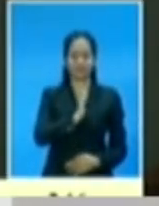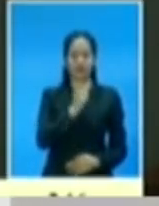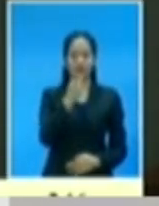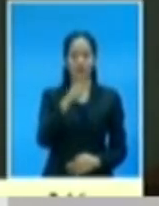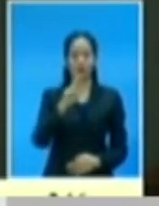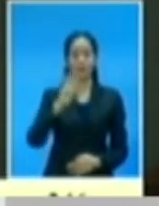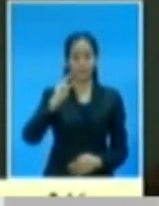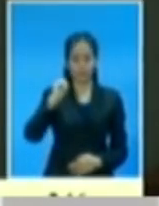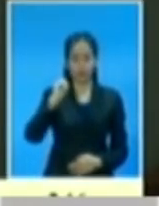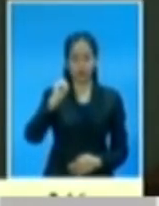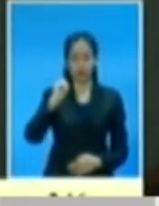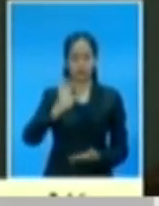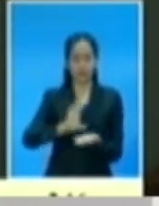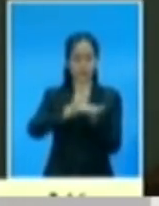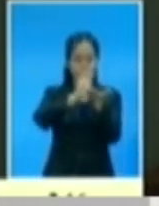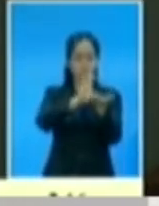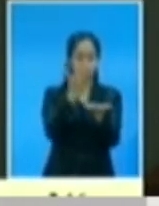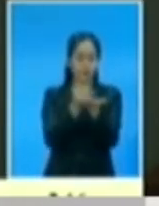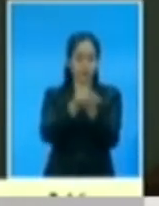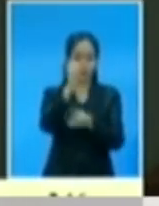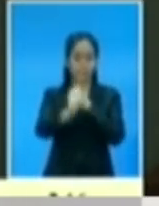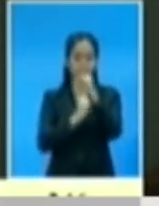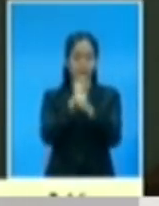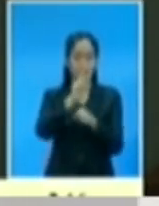บประมาณให้กับกระทรวงกลาโหมจำนวนวงเงินกว่า